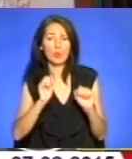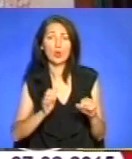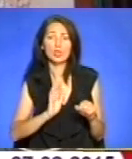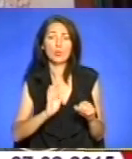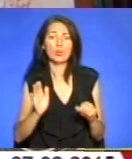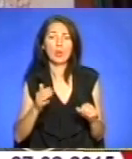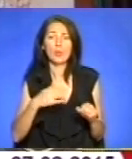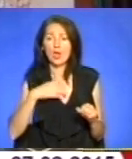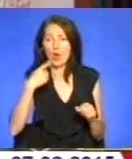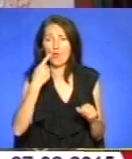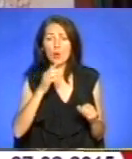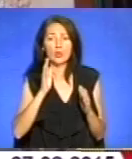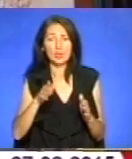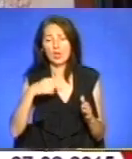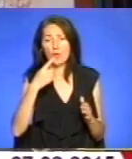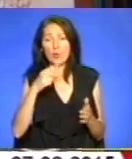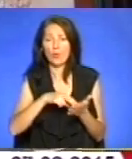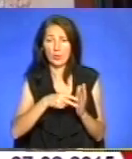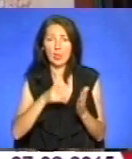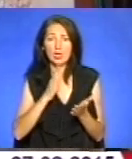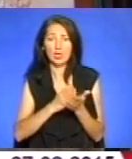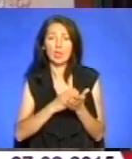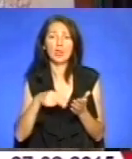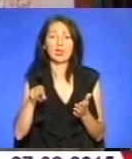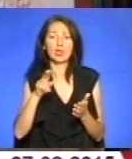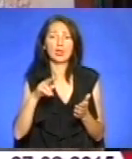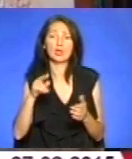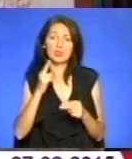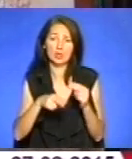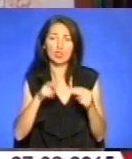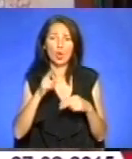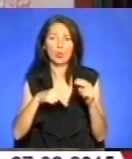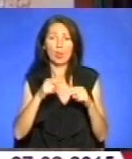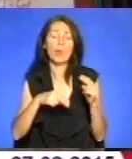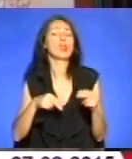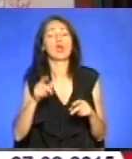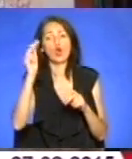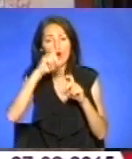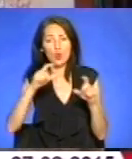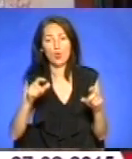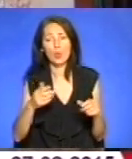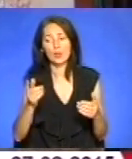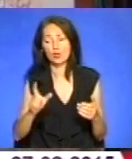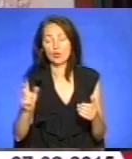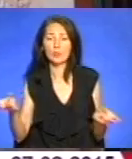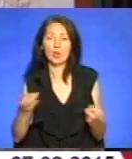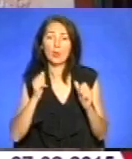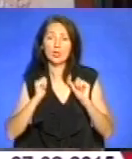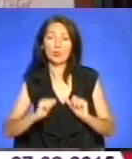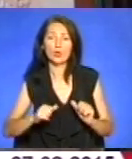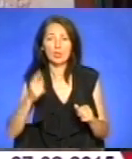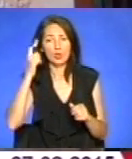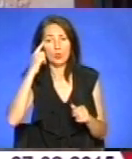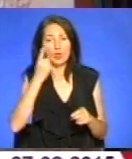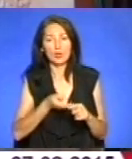говоримо, не тільки говоримо, але власне в планах є добудова тої школи. Так що мешканці мають заспокоїтися, я думаю собі, що